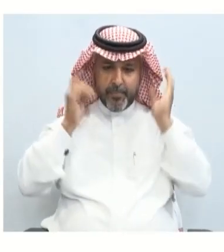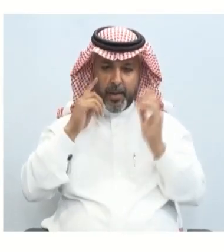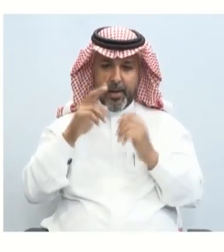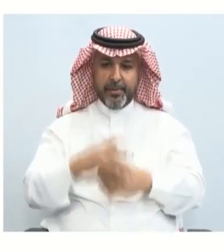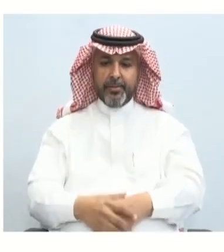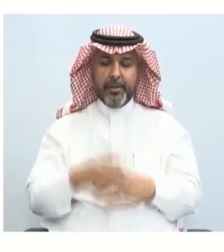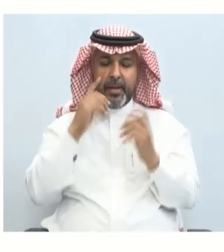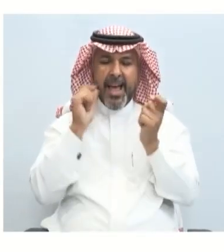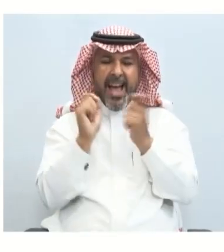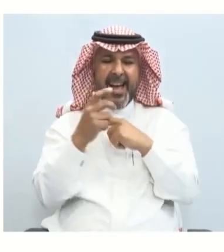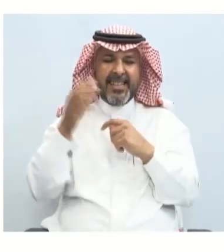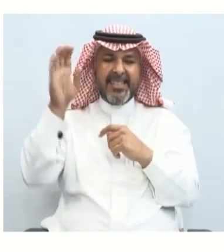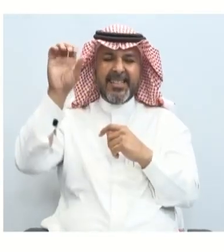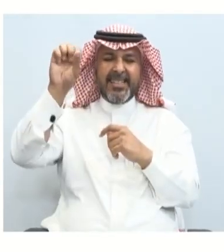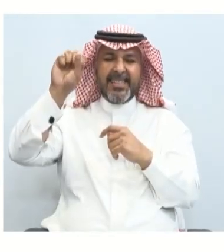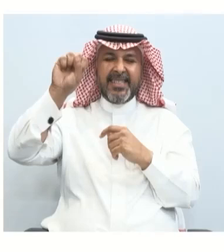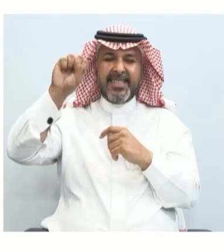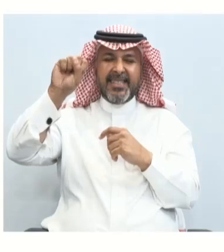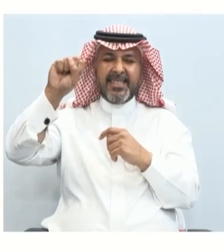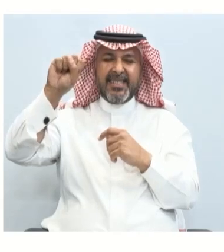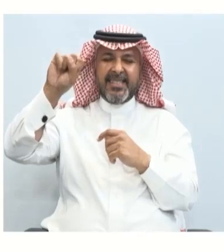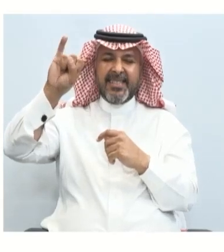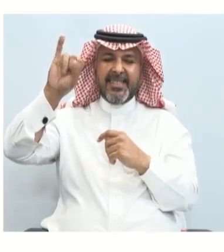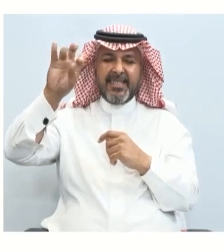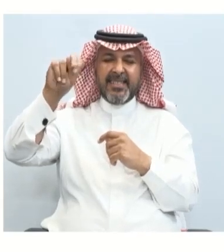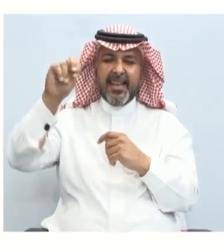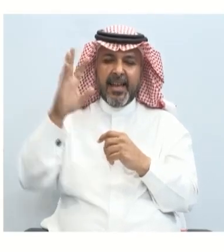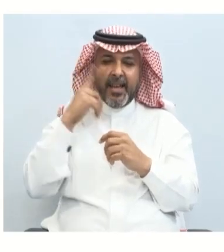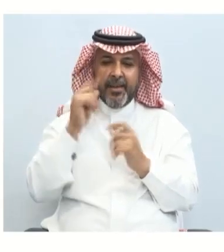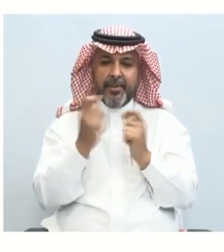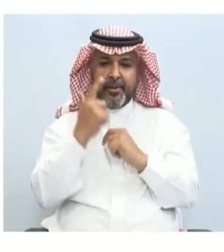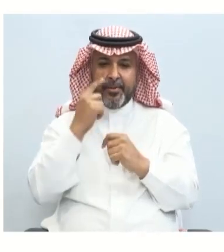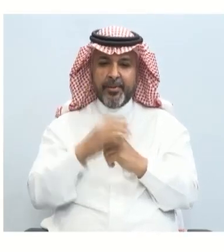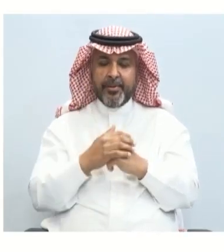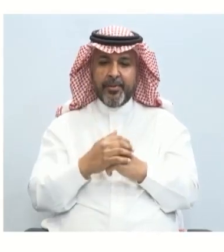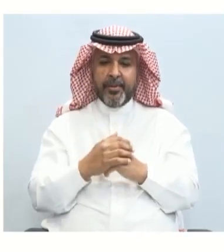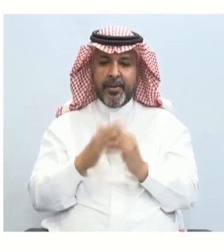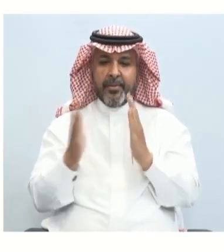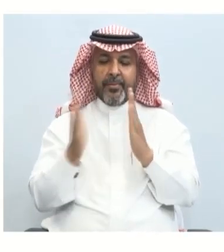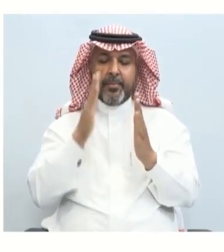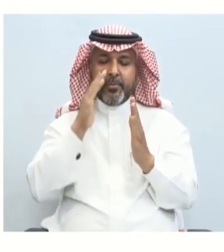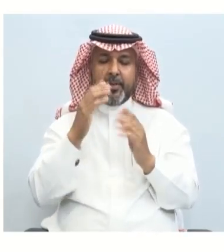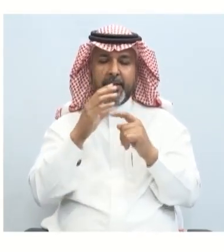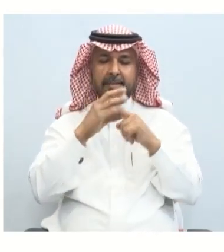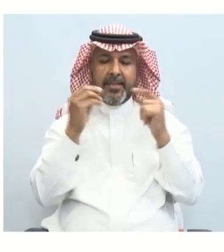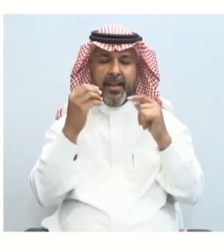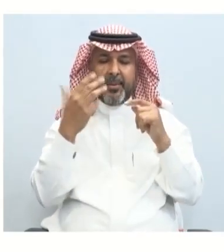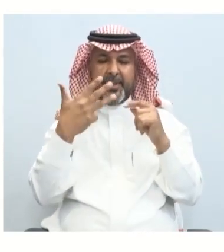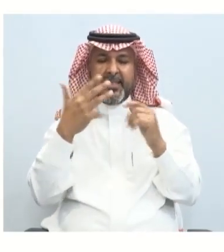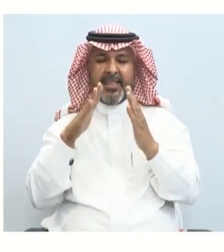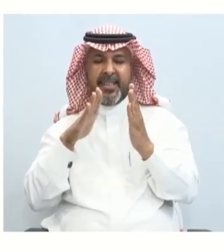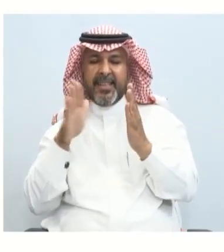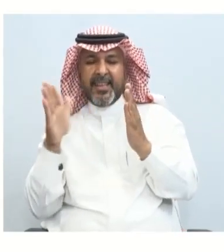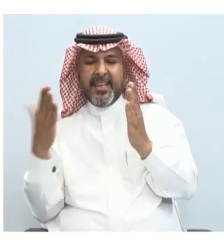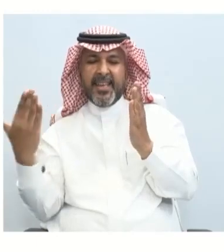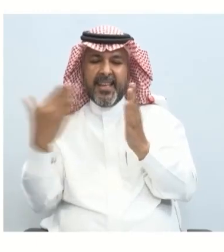الساين سيتراوح ما بين سالب 90 وموجب 90 وكذلك التان من سالب 90 الى موجب 90 اما الكوساين فهو سيكون